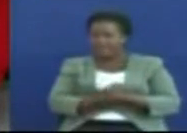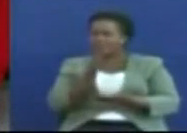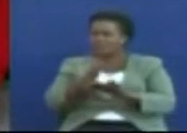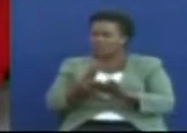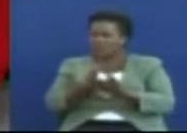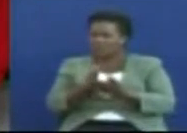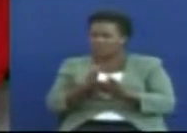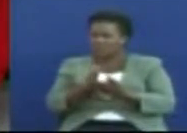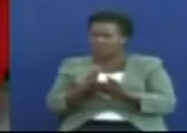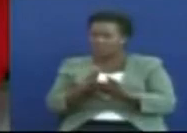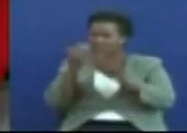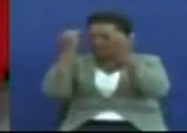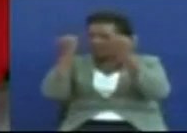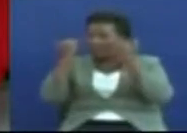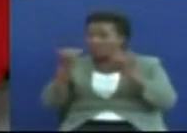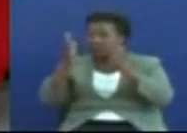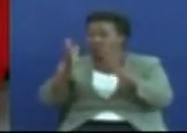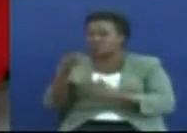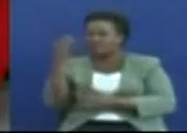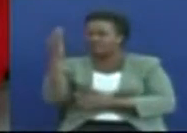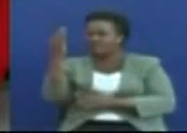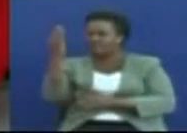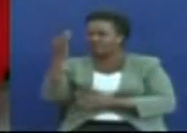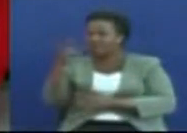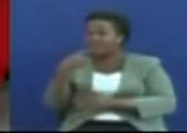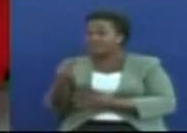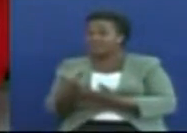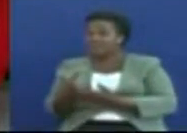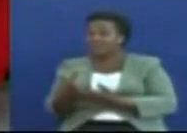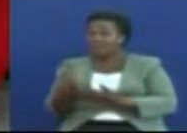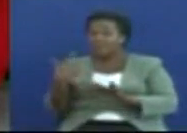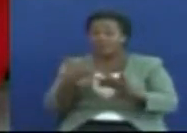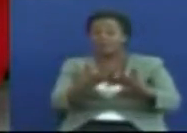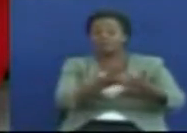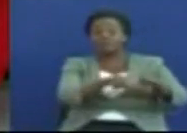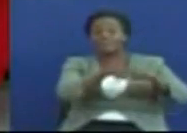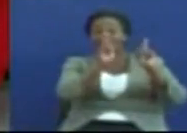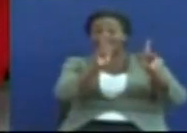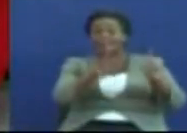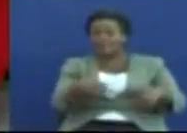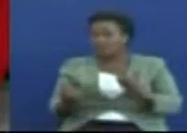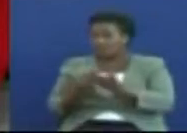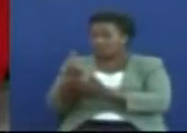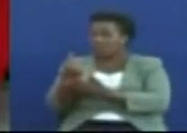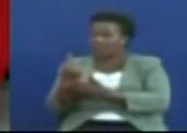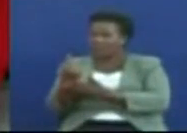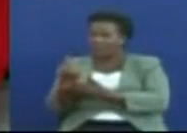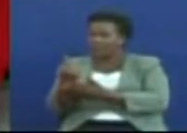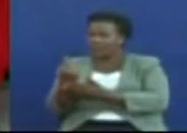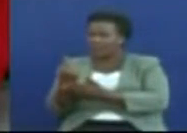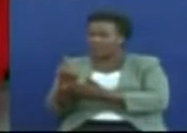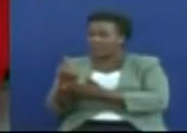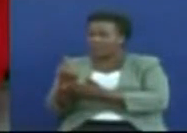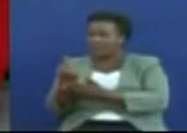ik pamoja na mahus kuwo kwa wingi wa mahab ni kutana na kutu Fany kwa upel na